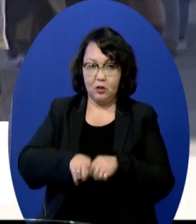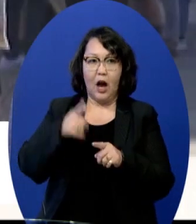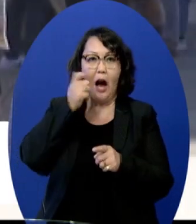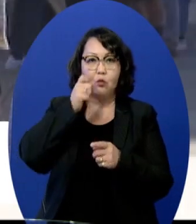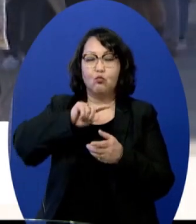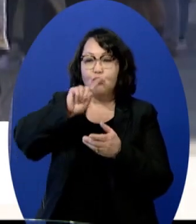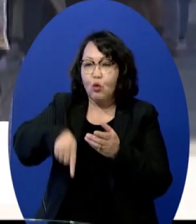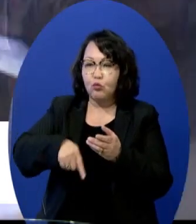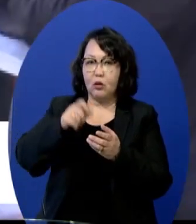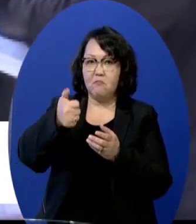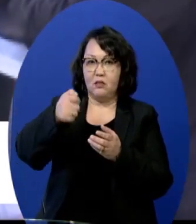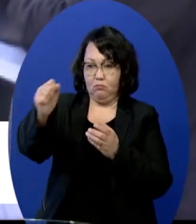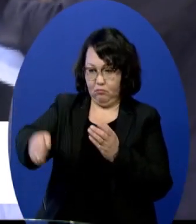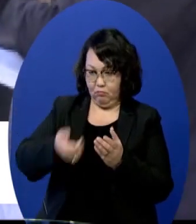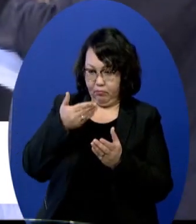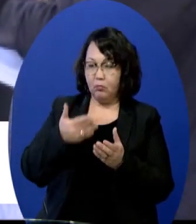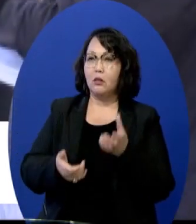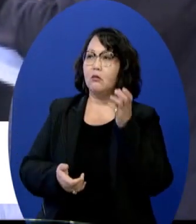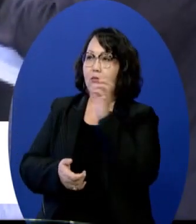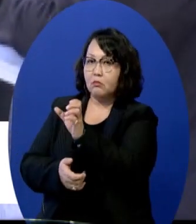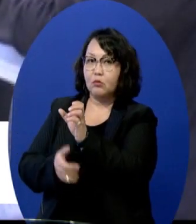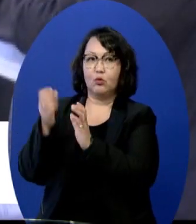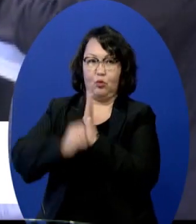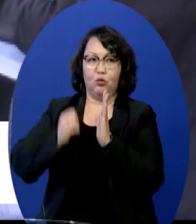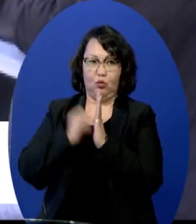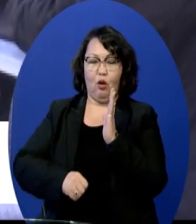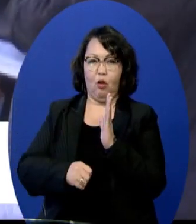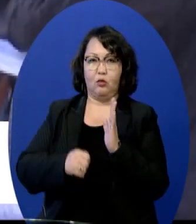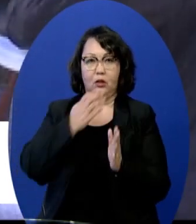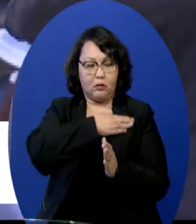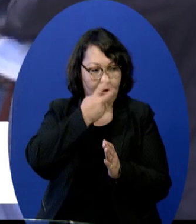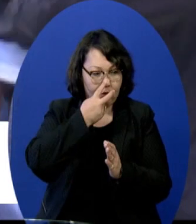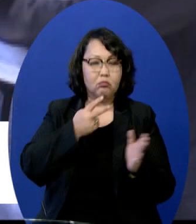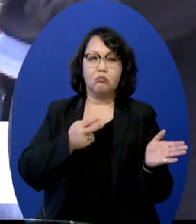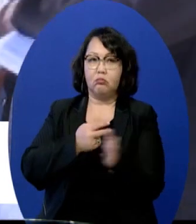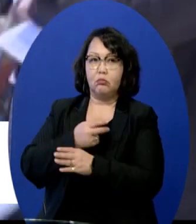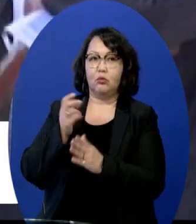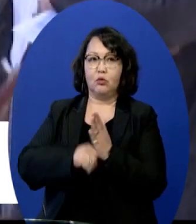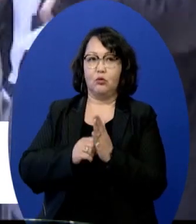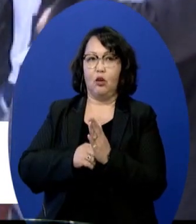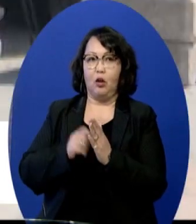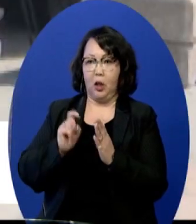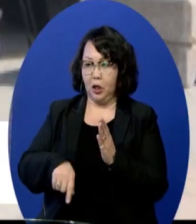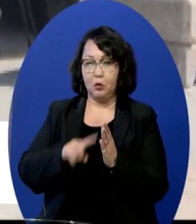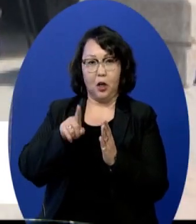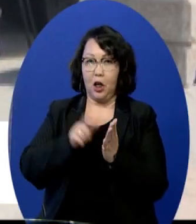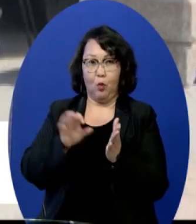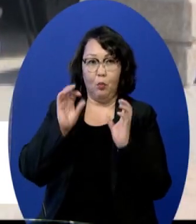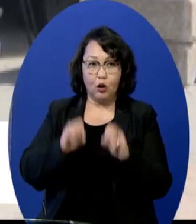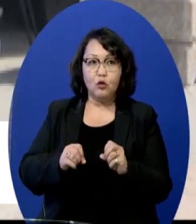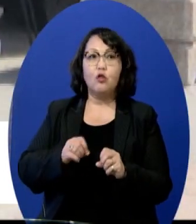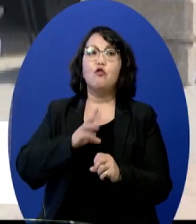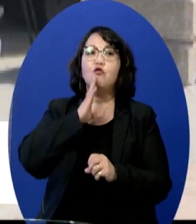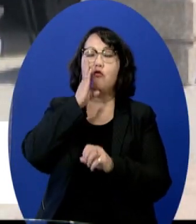зөвшөөрөл авсан мессеж хүлэн авсан байх ёстой байсан. За ийм зөвшөөрөл авах одоо шаардлагагүй болсон ч хөл хорио 20 цагаас